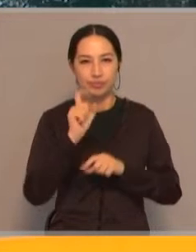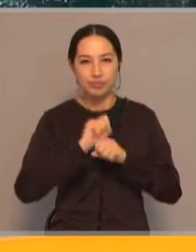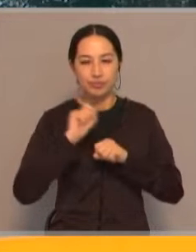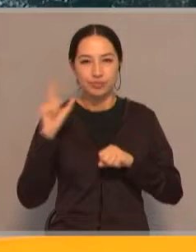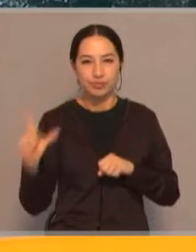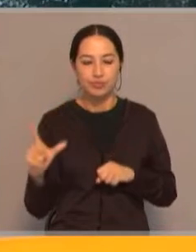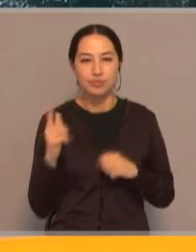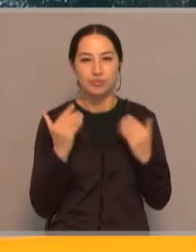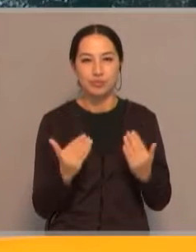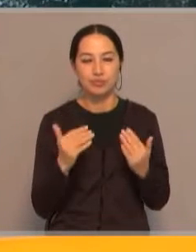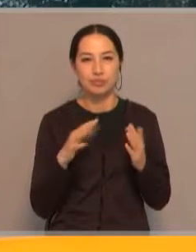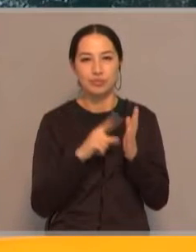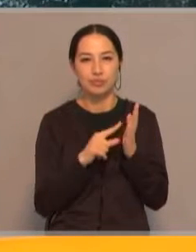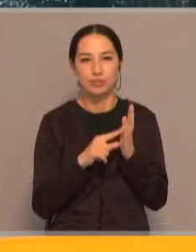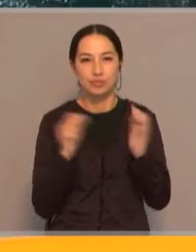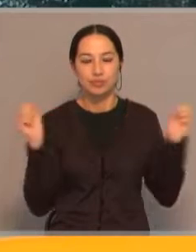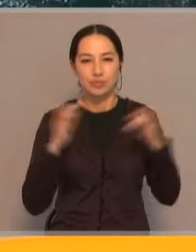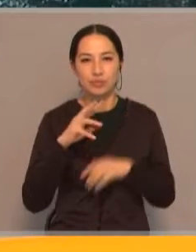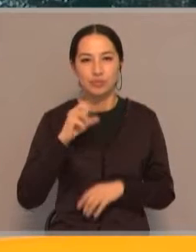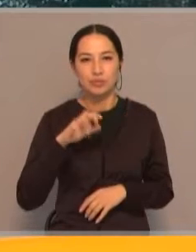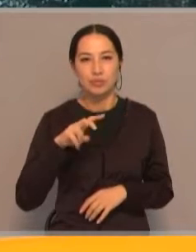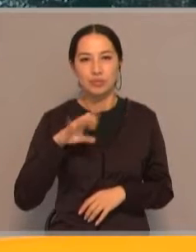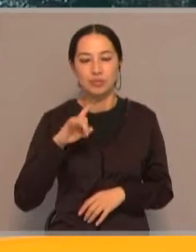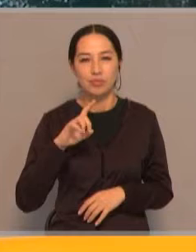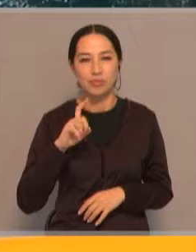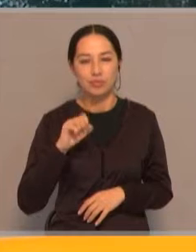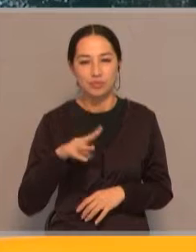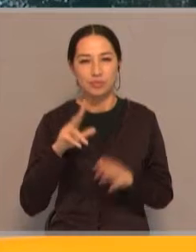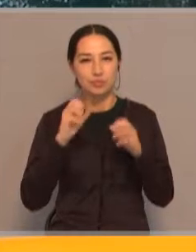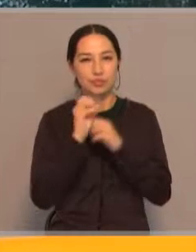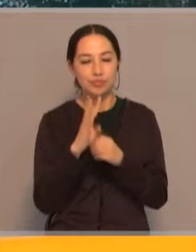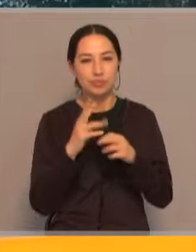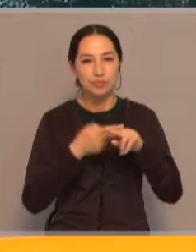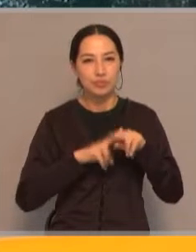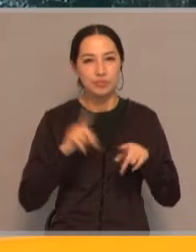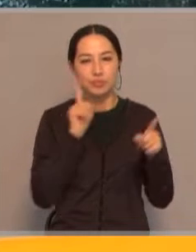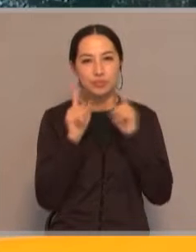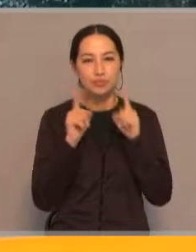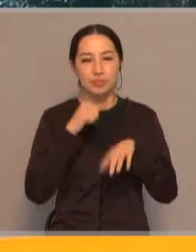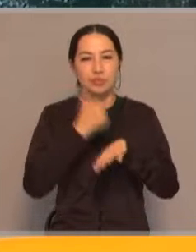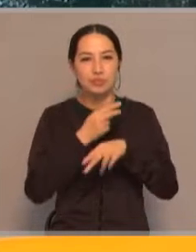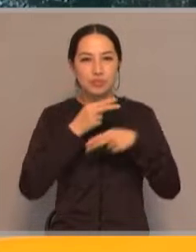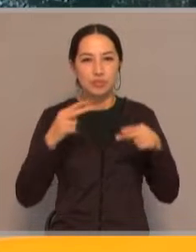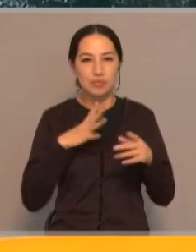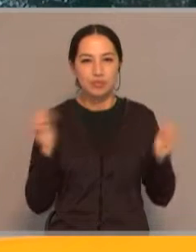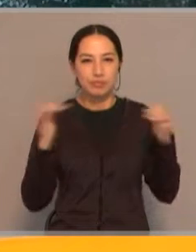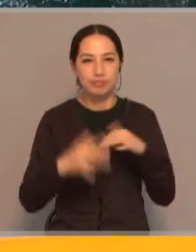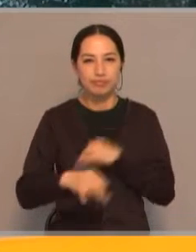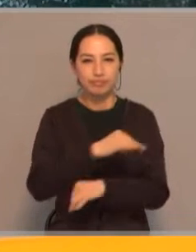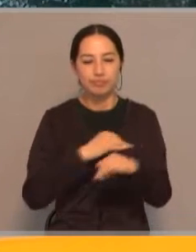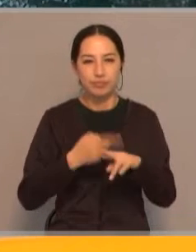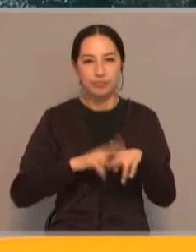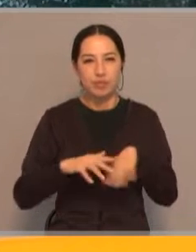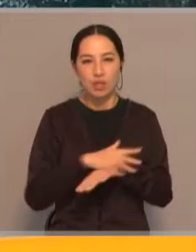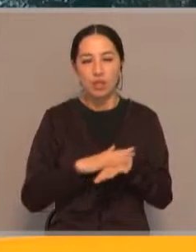Бүгін жетінші шақырылымдағы облыстық маслиқаттың 14-ші сессиясында ғосы мәселе басты тақырып болды. Үмірдегі қалқа